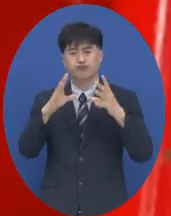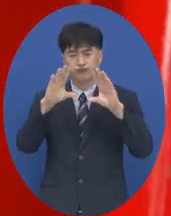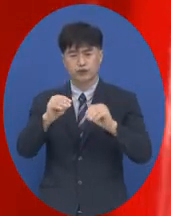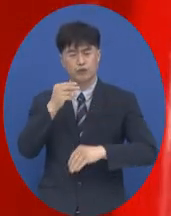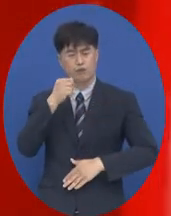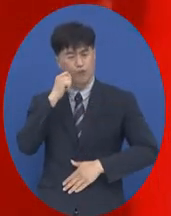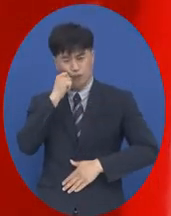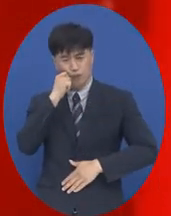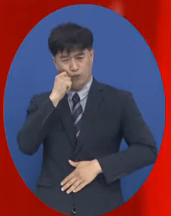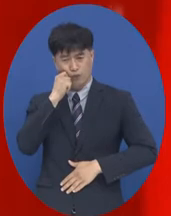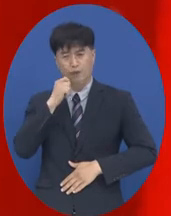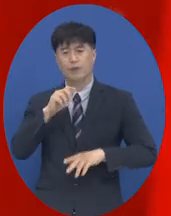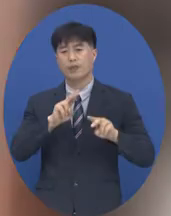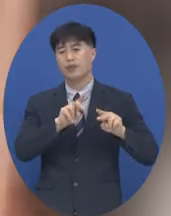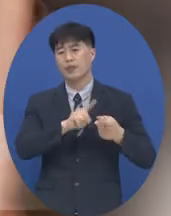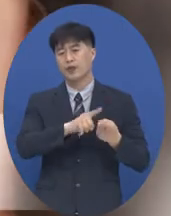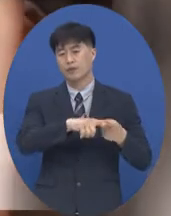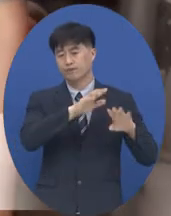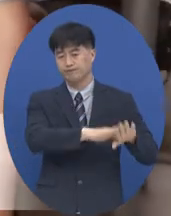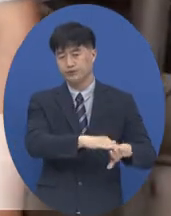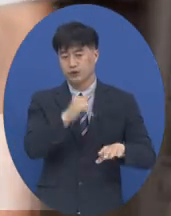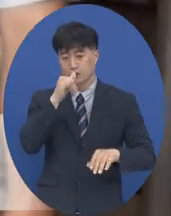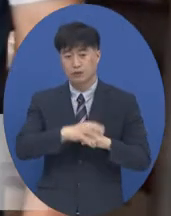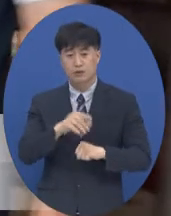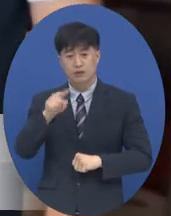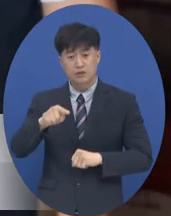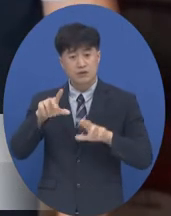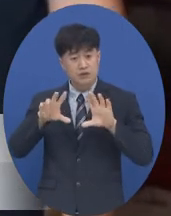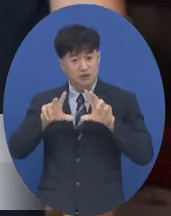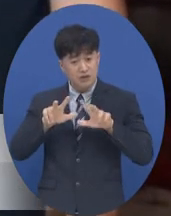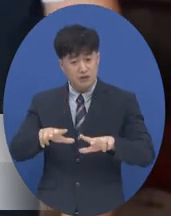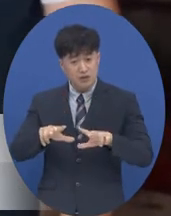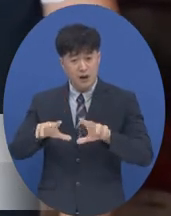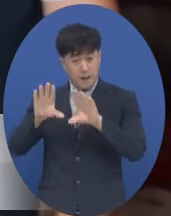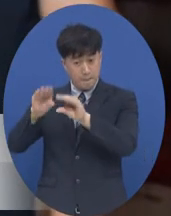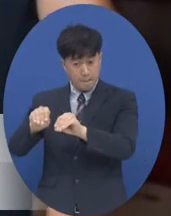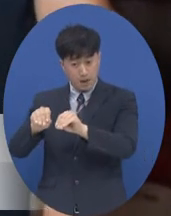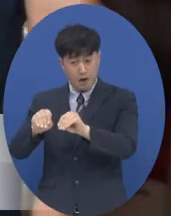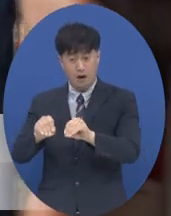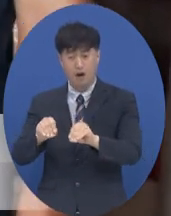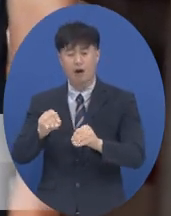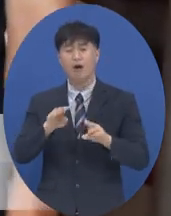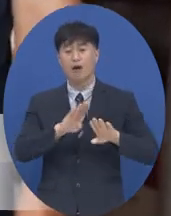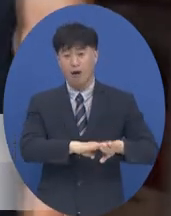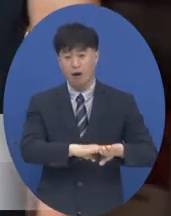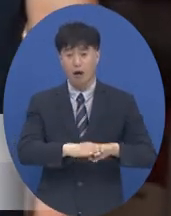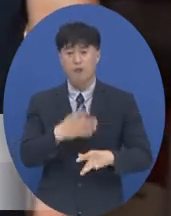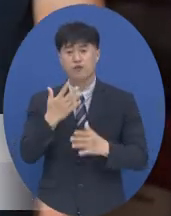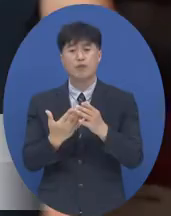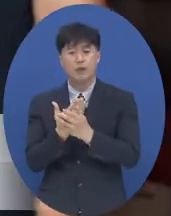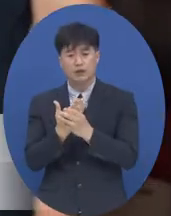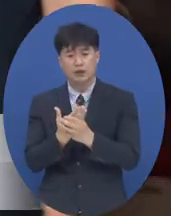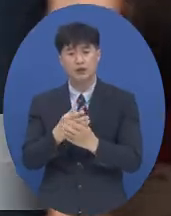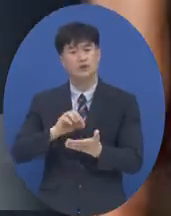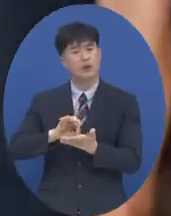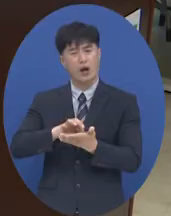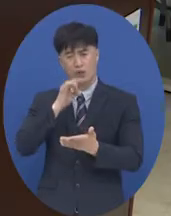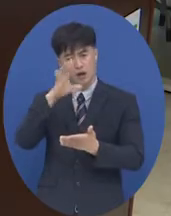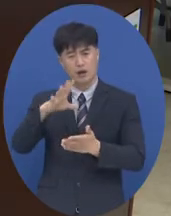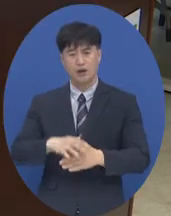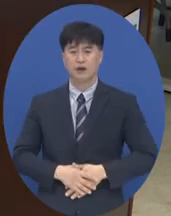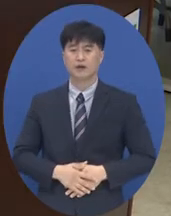못하게 방치한 곳도 있습니다. 차단된 상태로 이렇게 모아지게 되면 화재가 일어났을 때 적절하게 소화를 할수